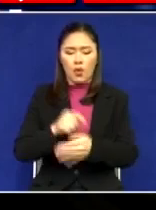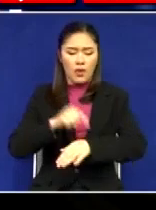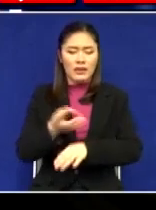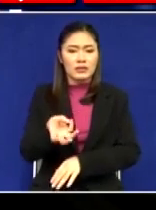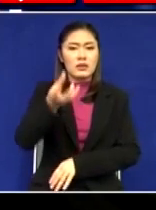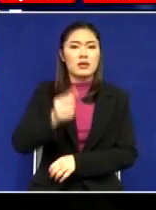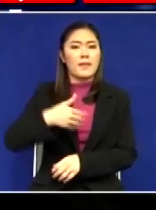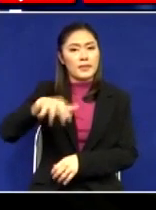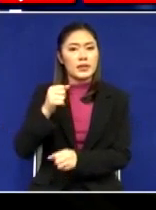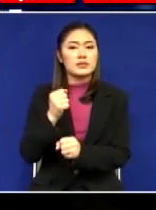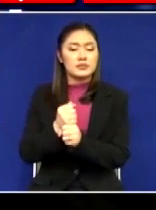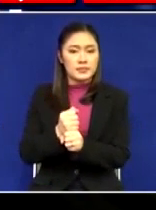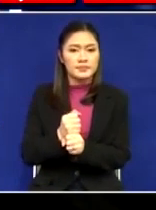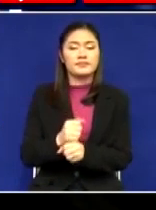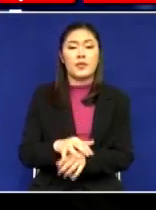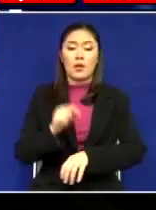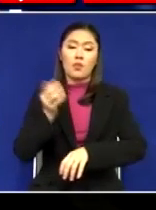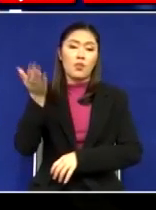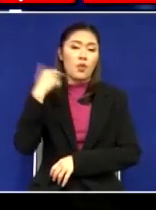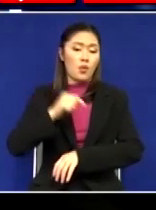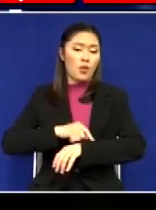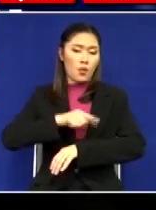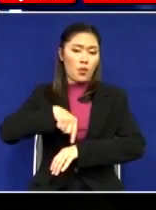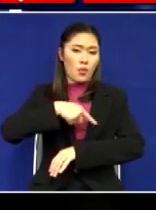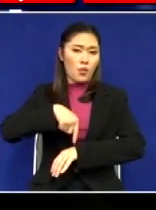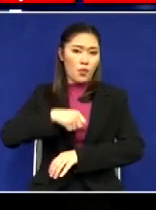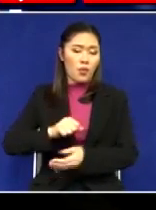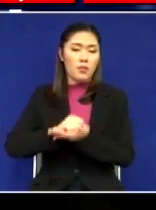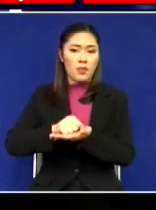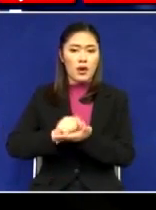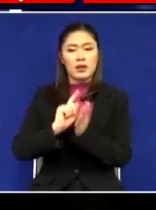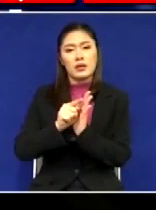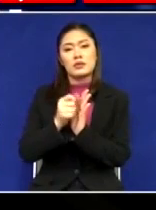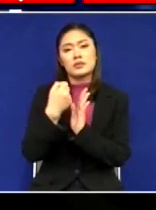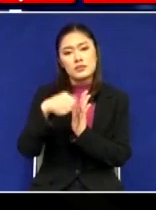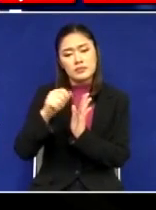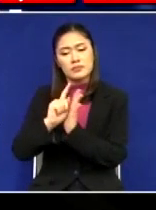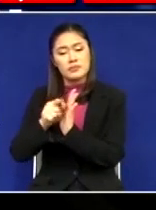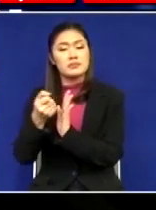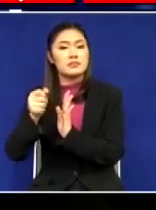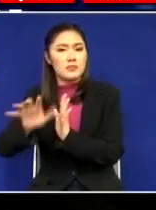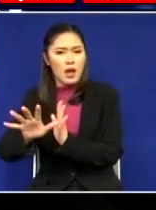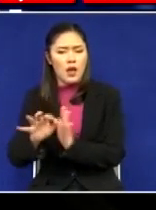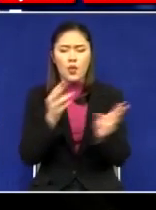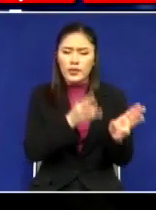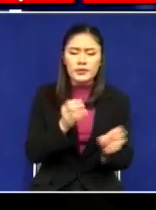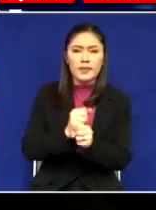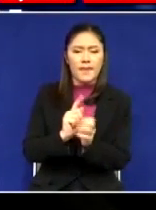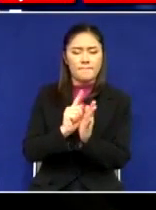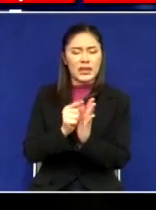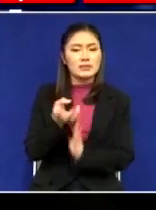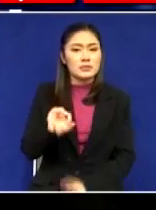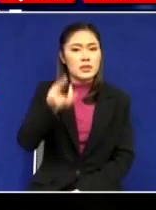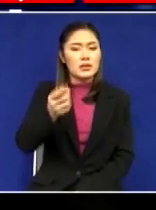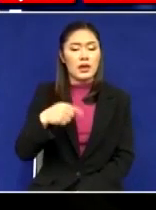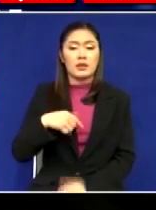ที่สุดนะครับจากเดิมอาจจะใช้เวลามารับบริการ 10-15 นาทีทำยังไงให้เขาสามารถมารับบริการสั้นลงซึ่งตรงนี้ผ